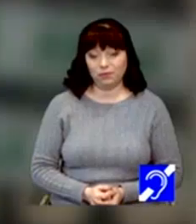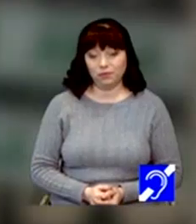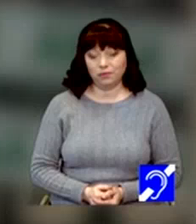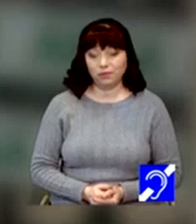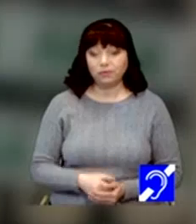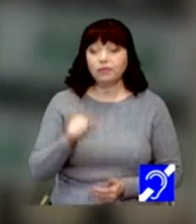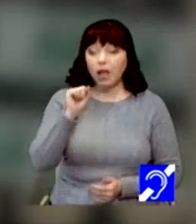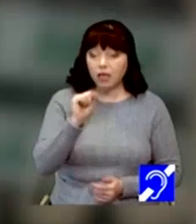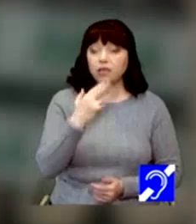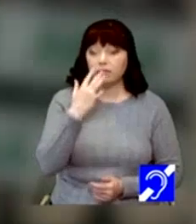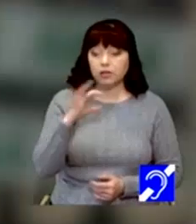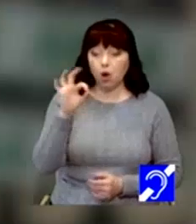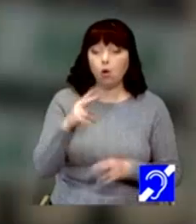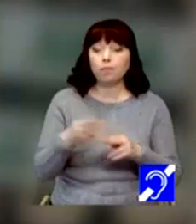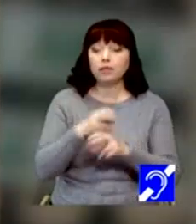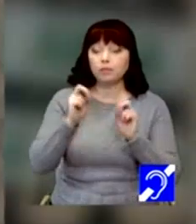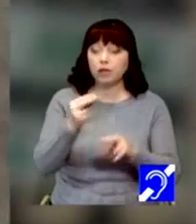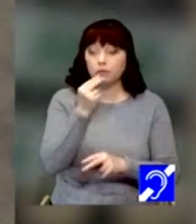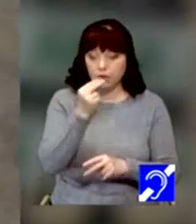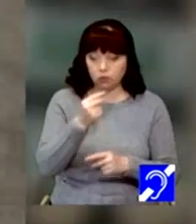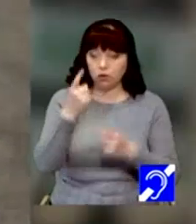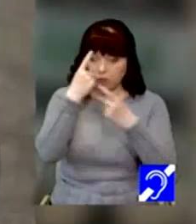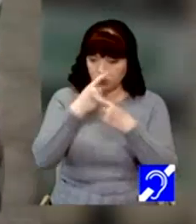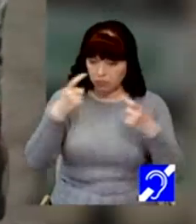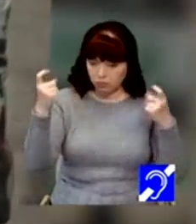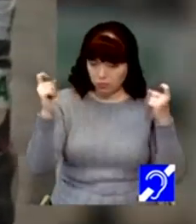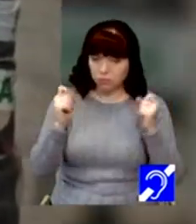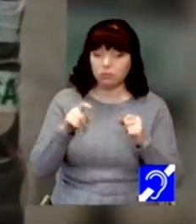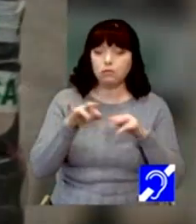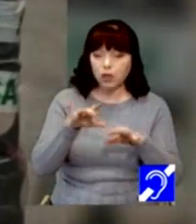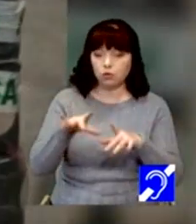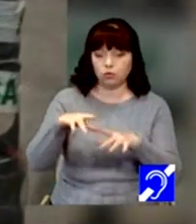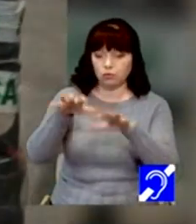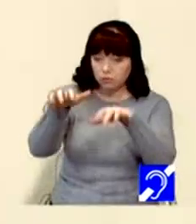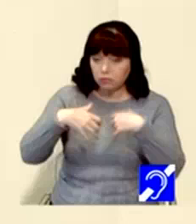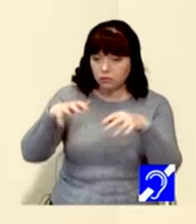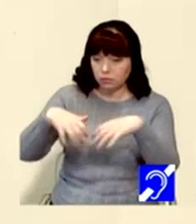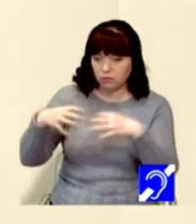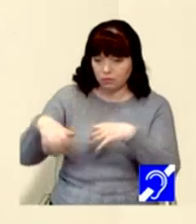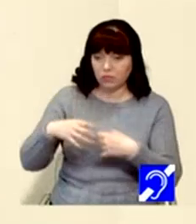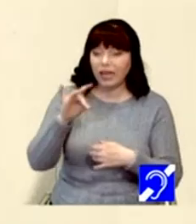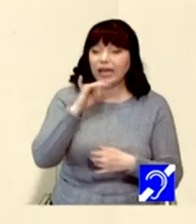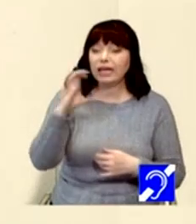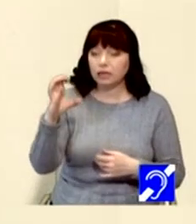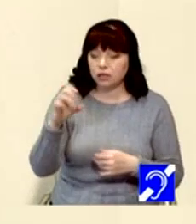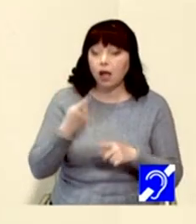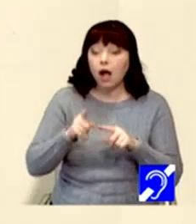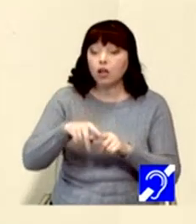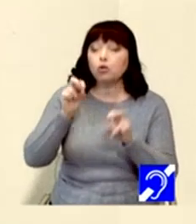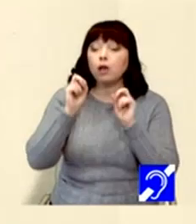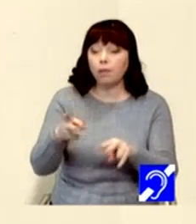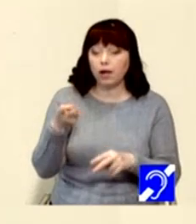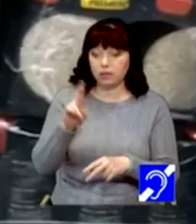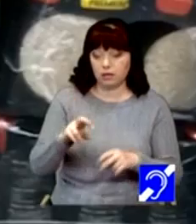psihologie Națională pentru siguranța alimentelor a inițiat procedura de retragere din comerț sau unui lanț de orez periculos pentru